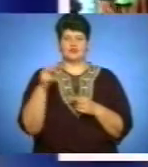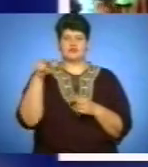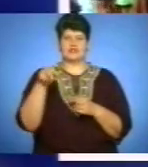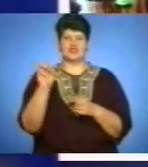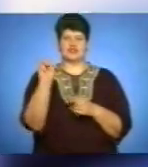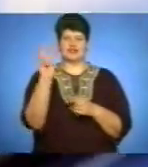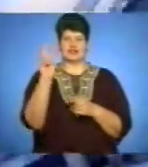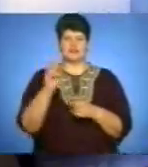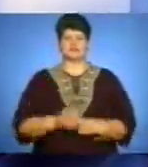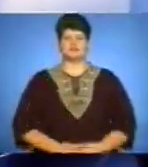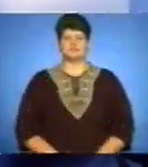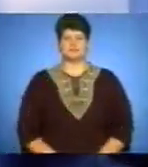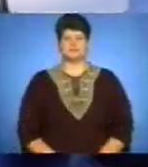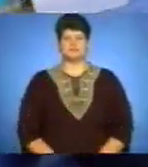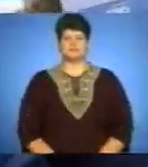Тернополя-2013».